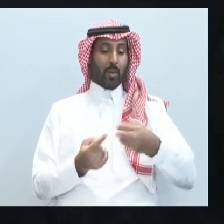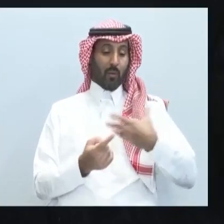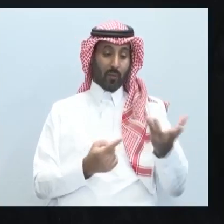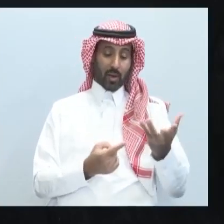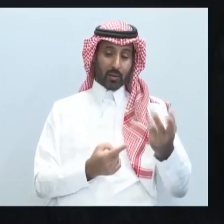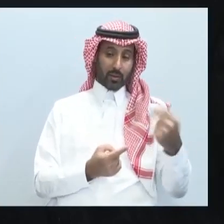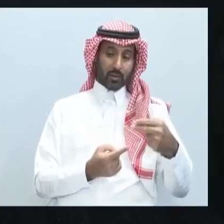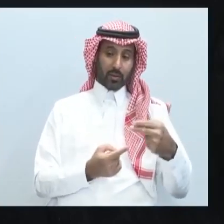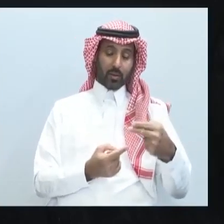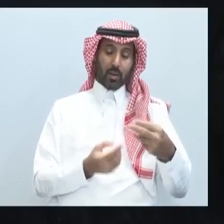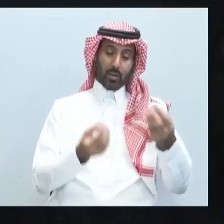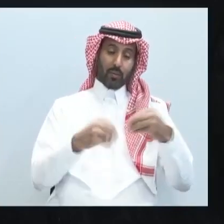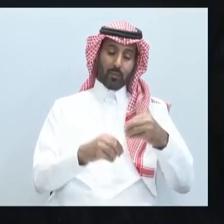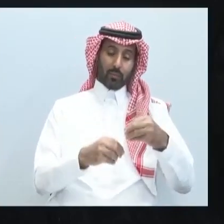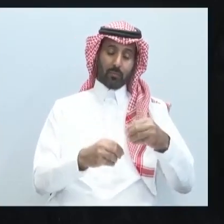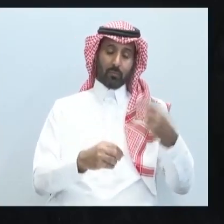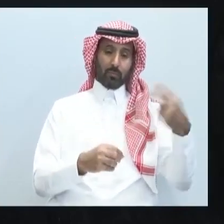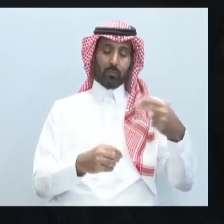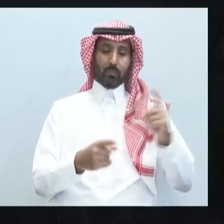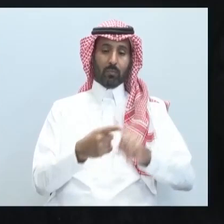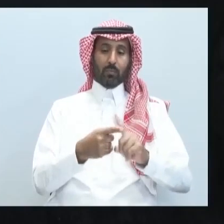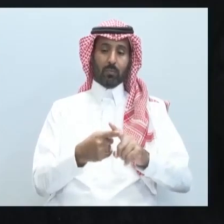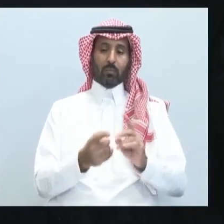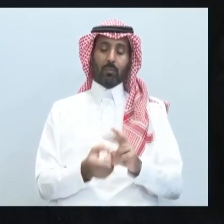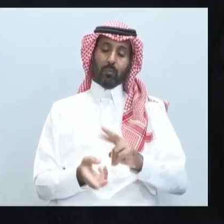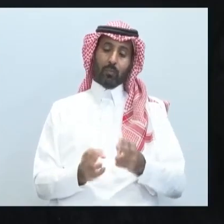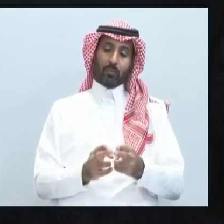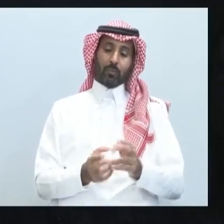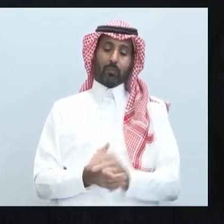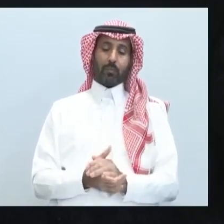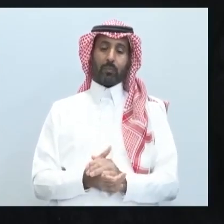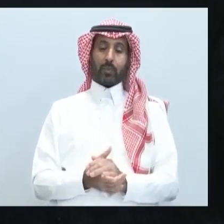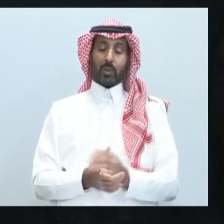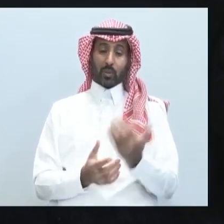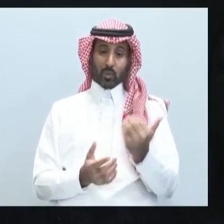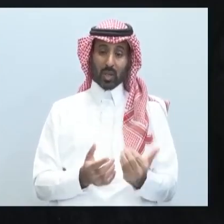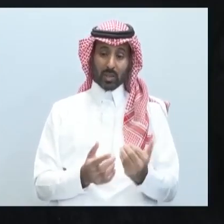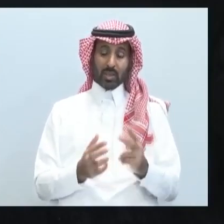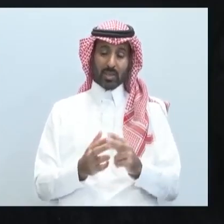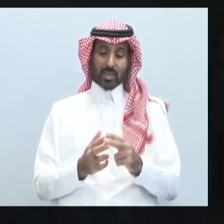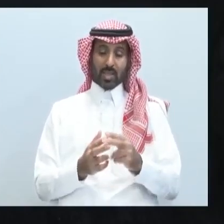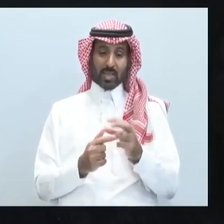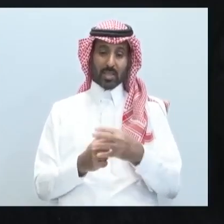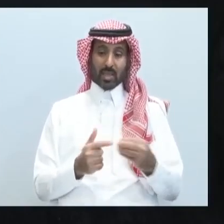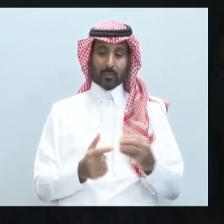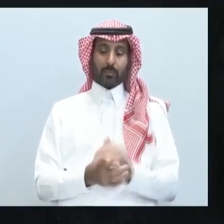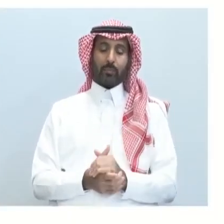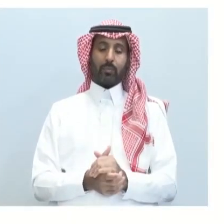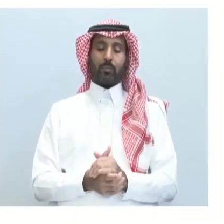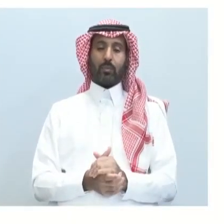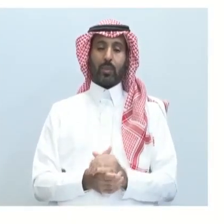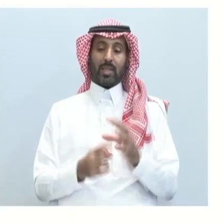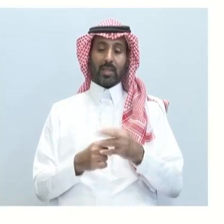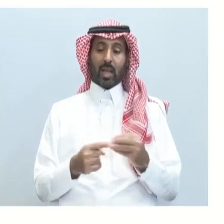هيدروجين فاضيف له اتش موجب لاحظ انه اضافته موجب لابد ان نقلل الشحنه السالبه فعندي هنا سالب اثنين سوف يكون ايش